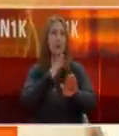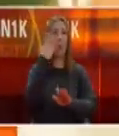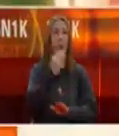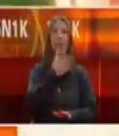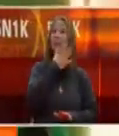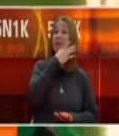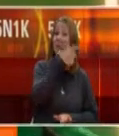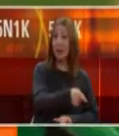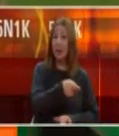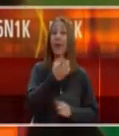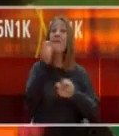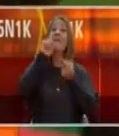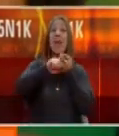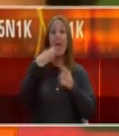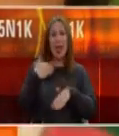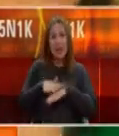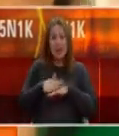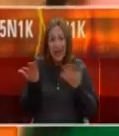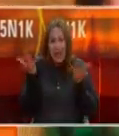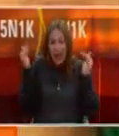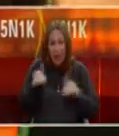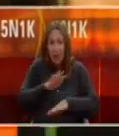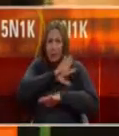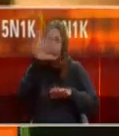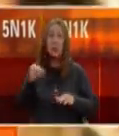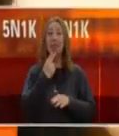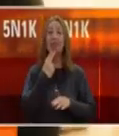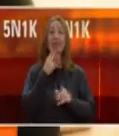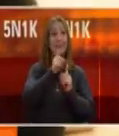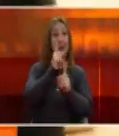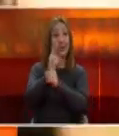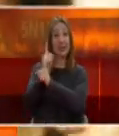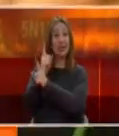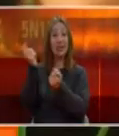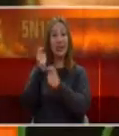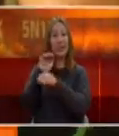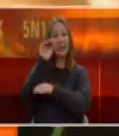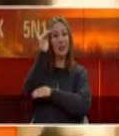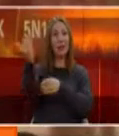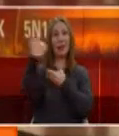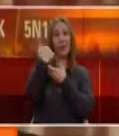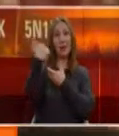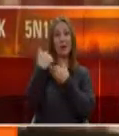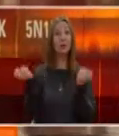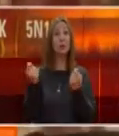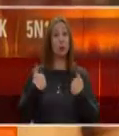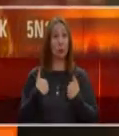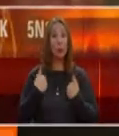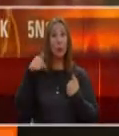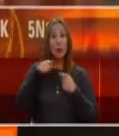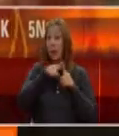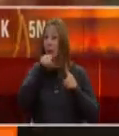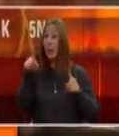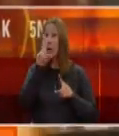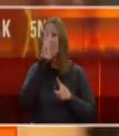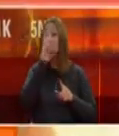olduğumuzu bilmesini ve elimizden geldiği kadar da çok kadının iş yaşamına katılmasını sağlamaya çalışıyoruz. Bugüne kadar